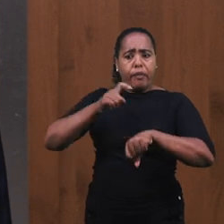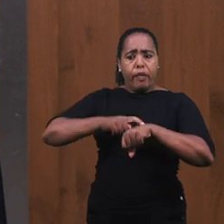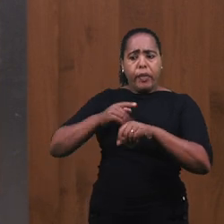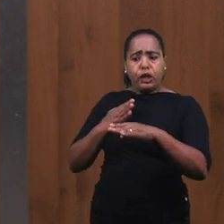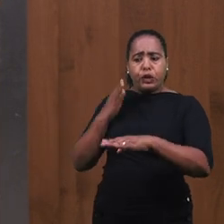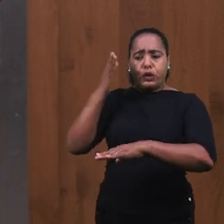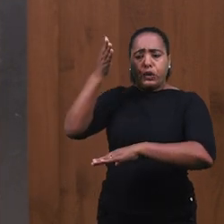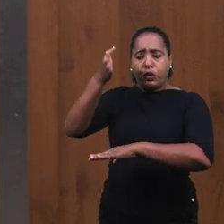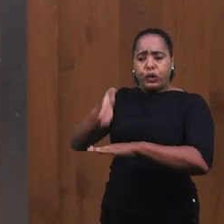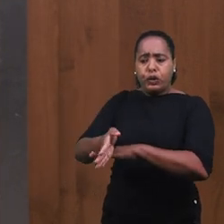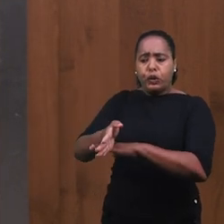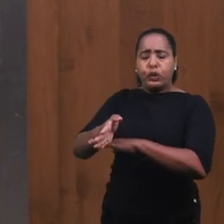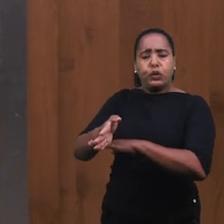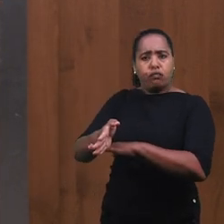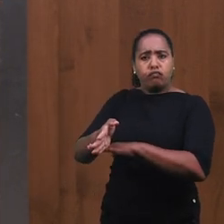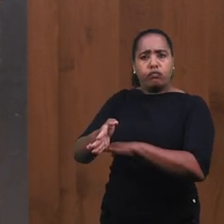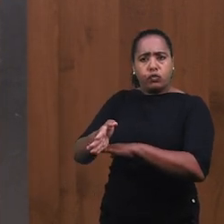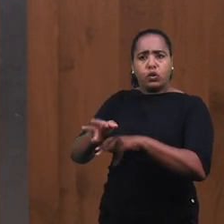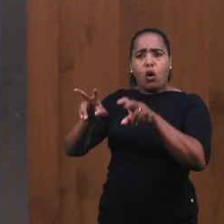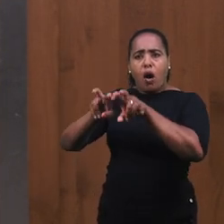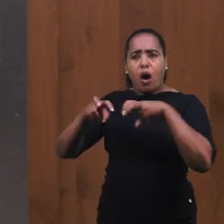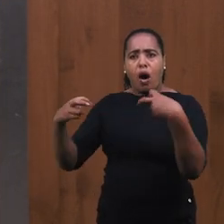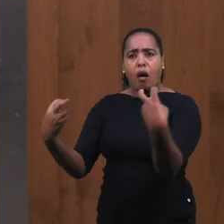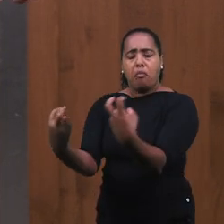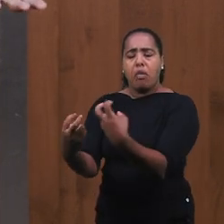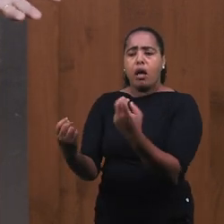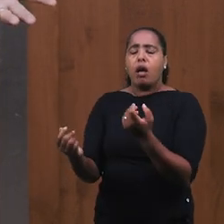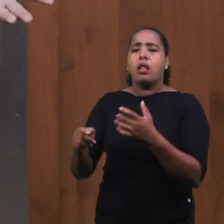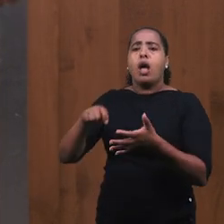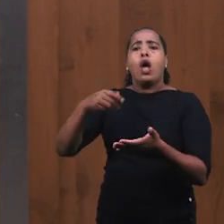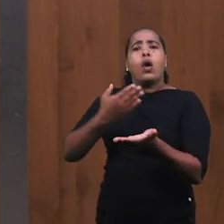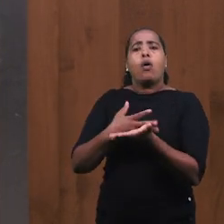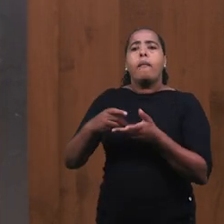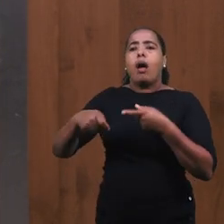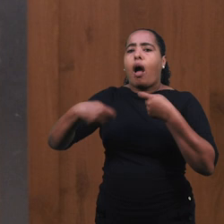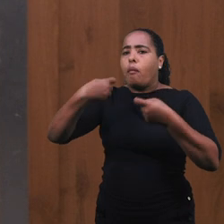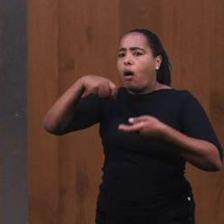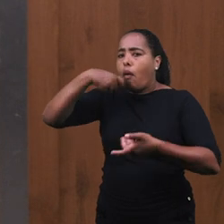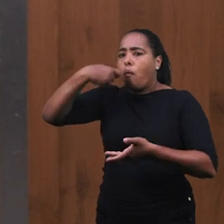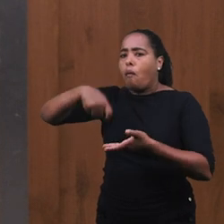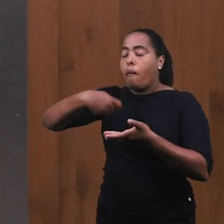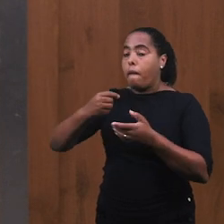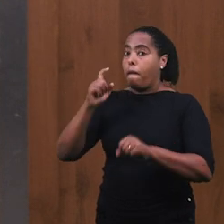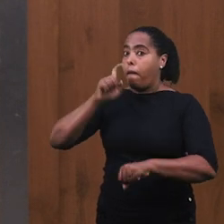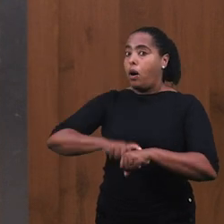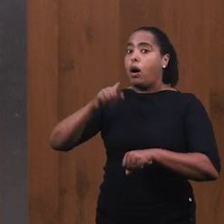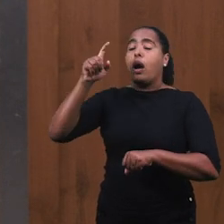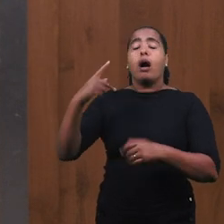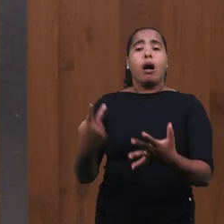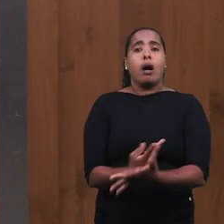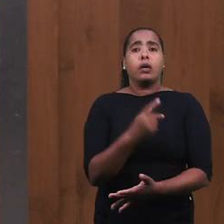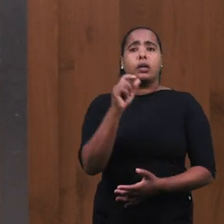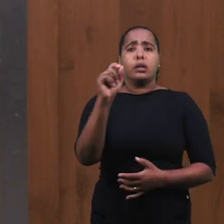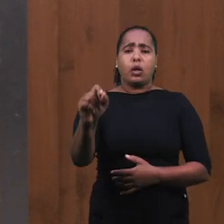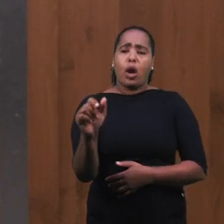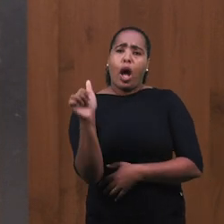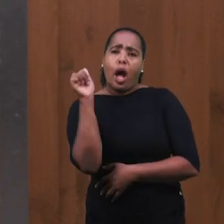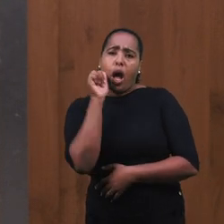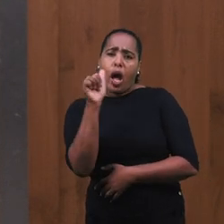se met à table, il commence le repas. Mais à ce moment, une femme